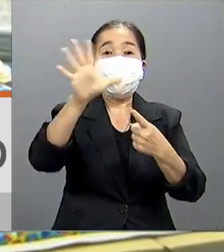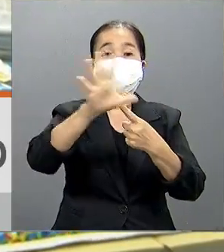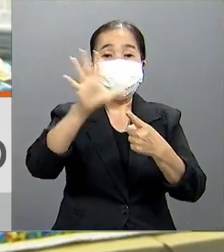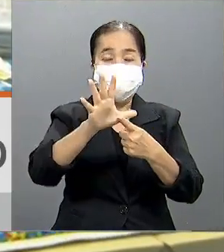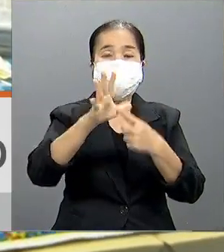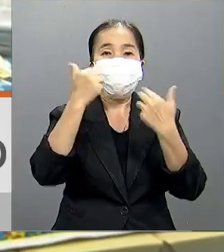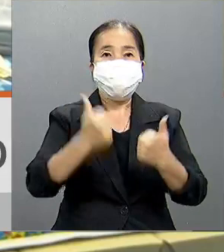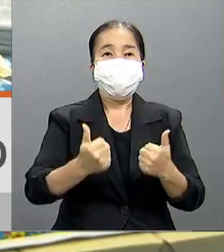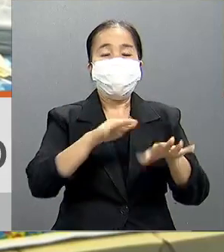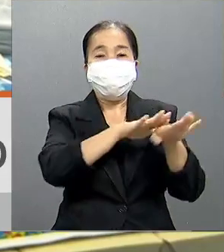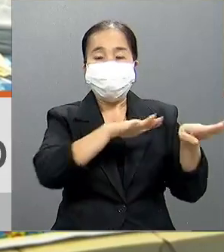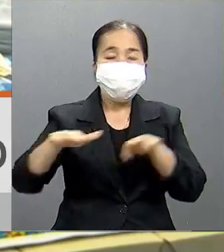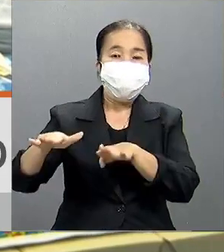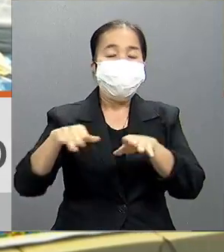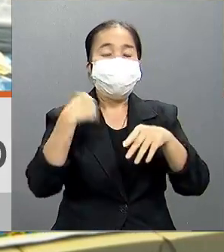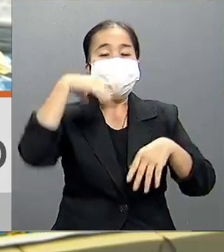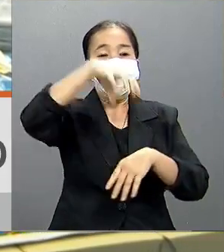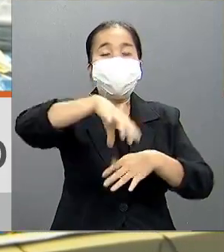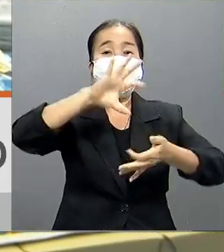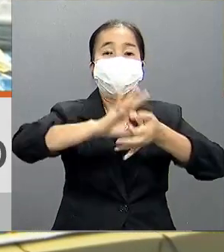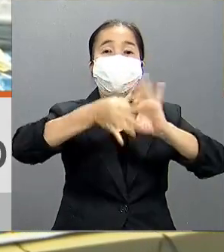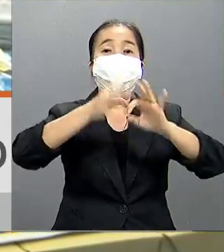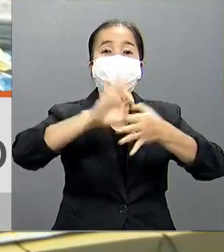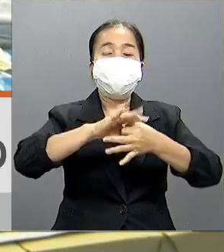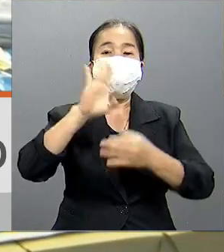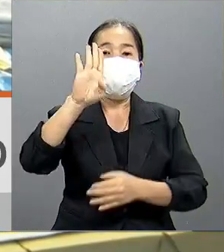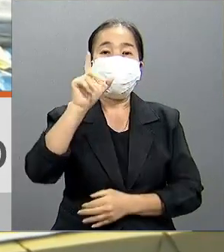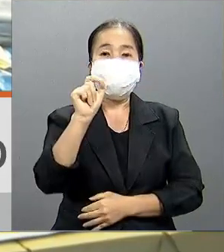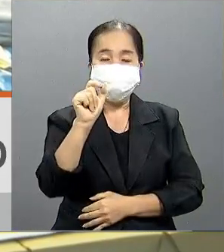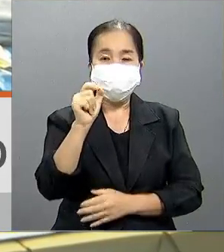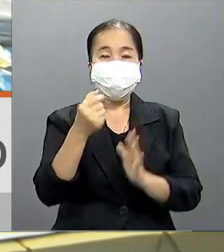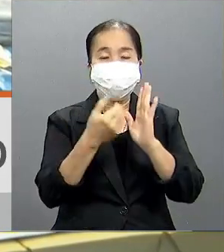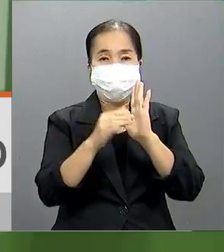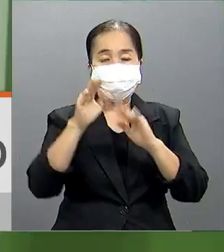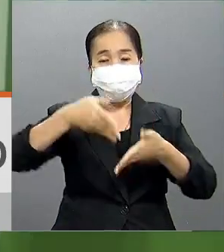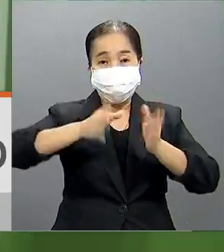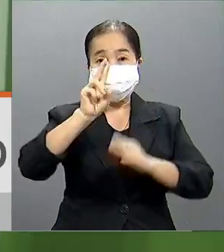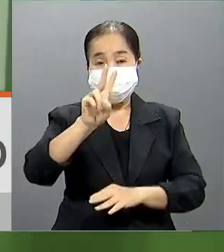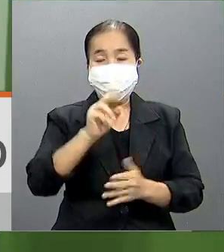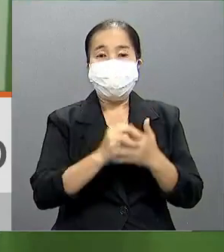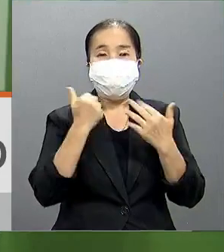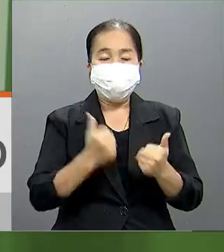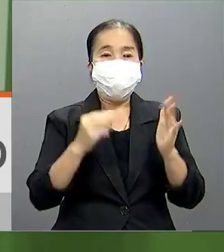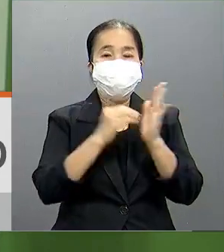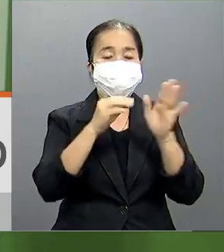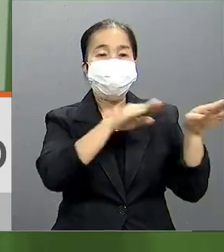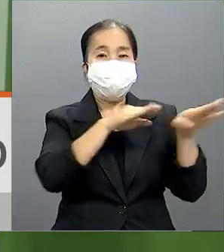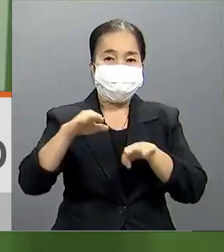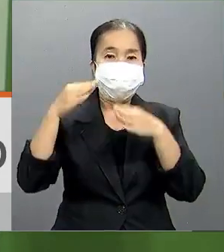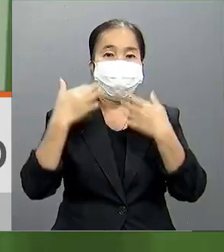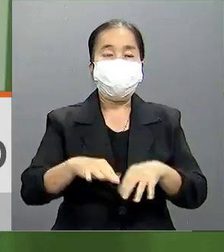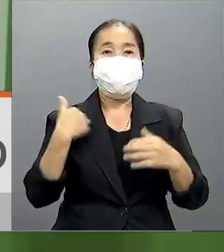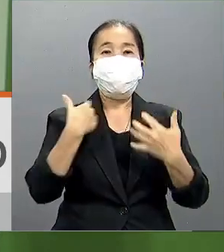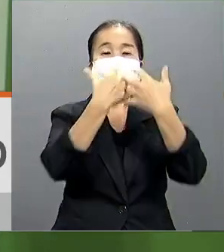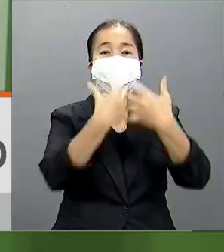วันนี้ภายในศูนย์กีฬาเฉลิมพระเกียรติบางมดเขตทุ่งครุมีรายงานนะครับว่ากทม.ได้เตรียมความพร้อมเรื่องเครื่องช่วยหายใจไว้ด้วย